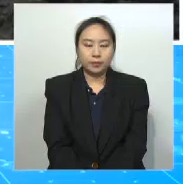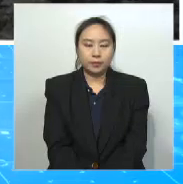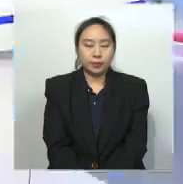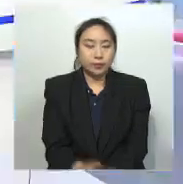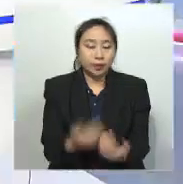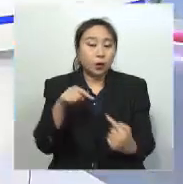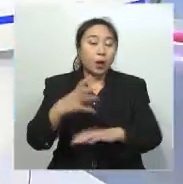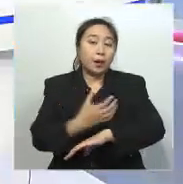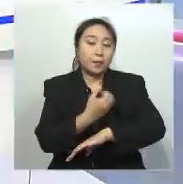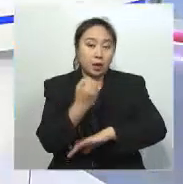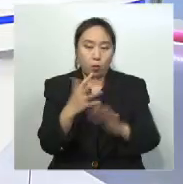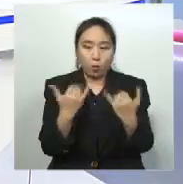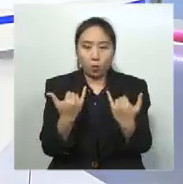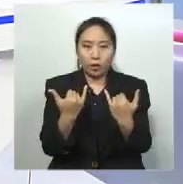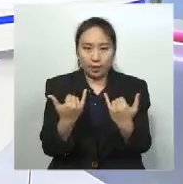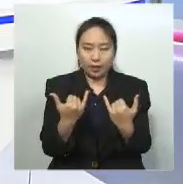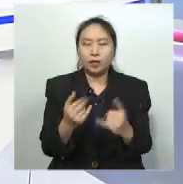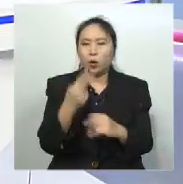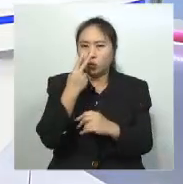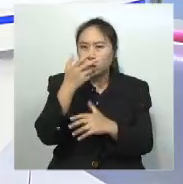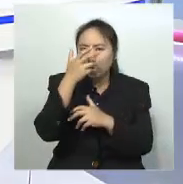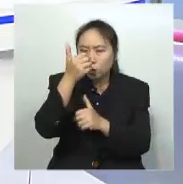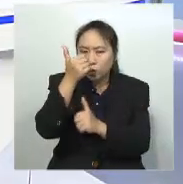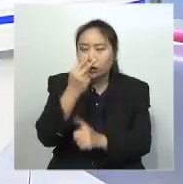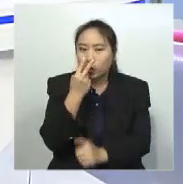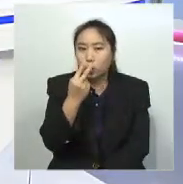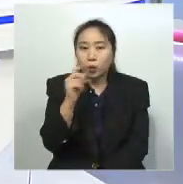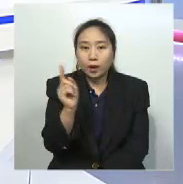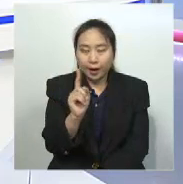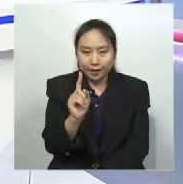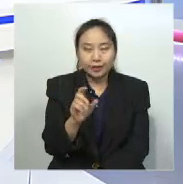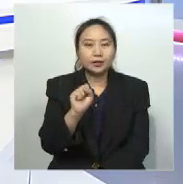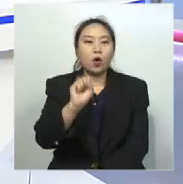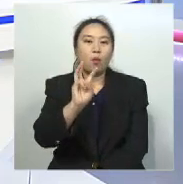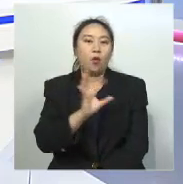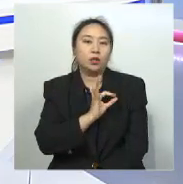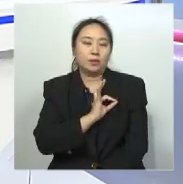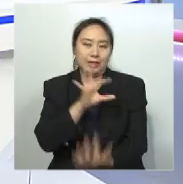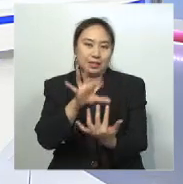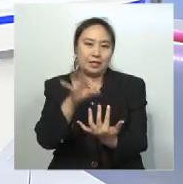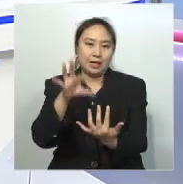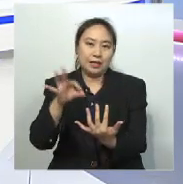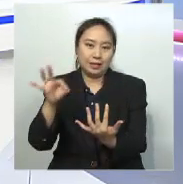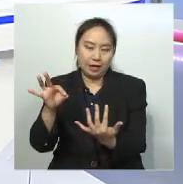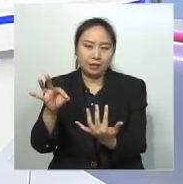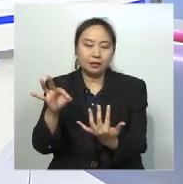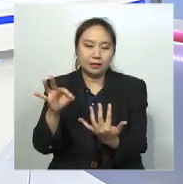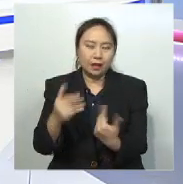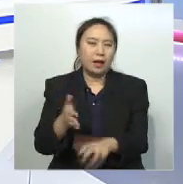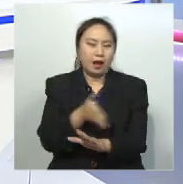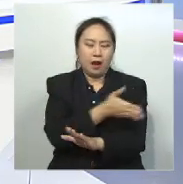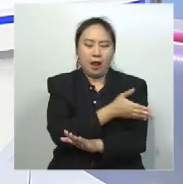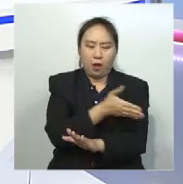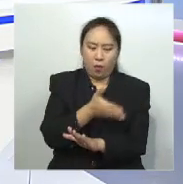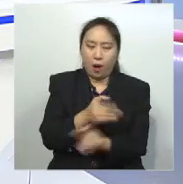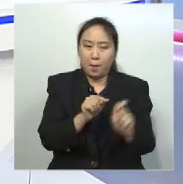ส่วนความเคลื่อนไหวการเมืองนะคะวันนี้หนึ่งประเด็นที่ต้องติดตามนั่นก็คือเรื่องของการเลือกสมาชิกวุฒิสภาในระดับประเทศหลังจากที่เลือกกันม